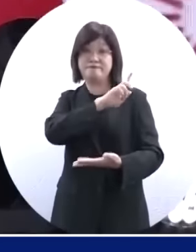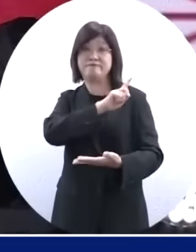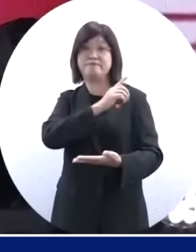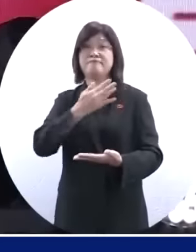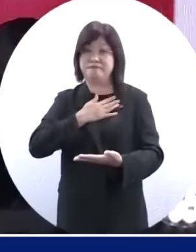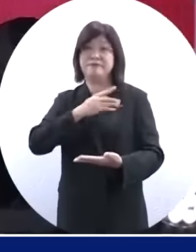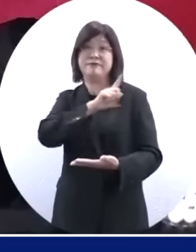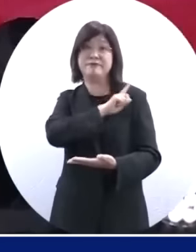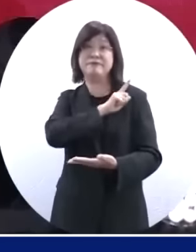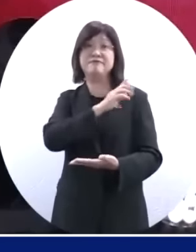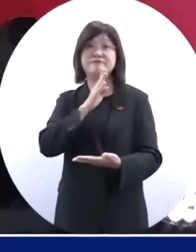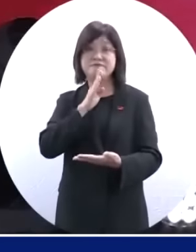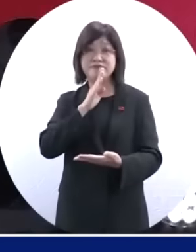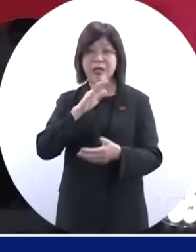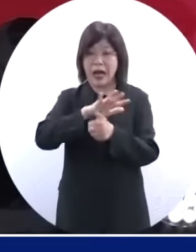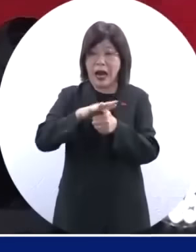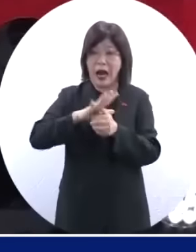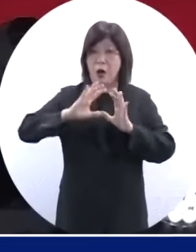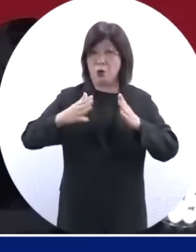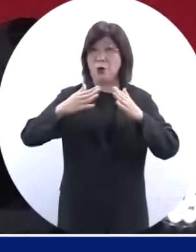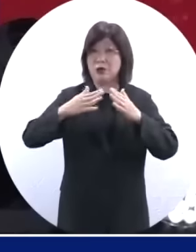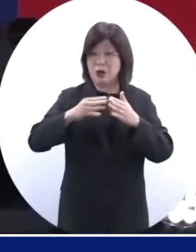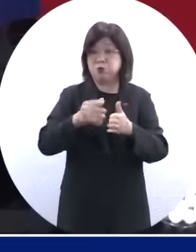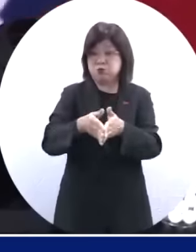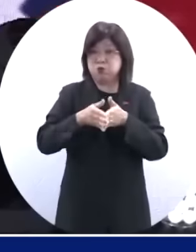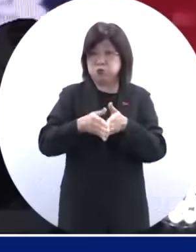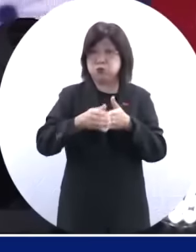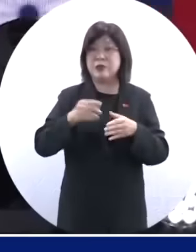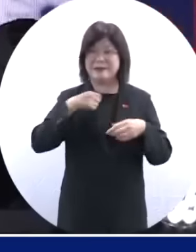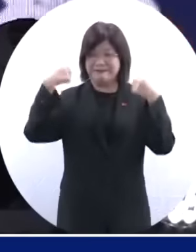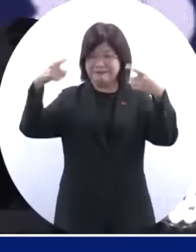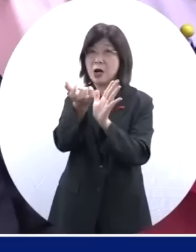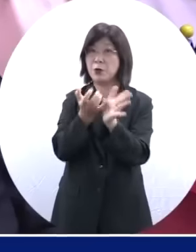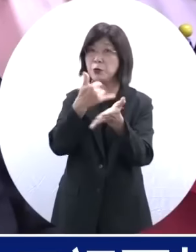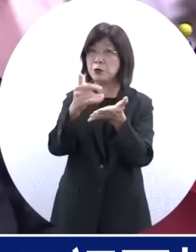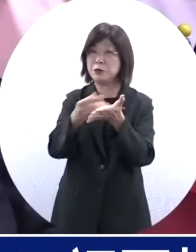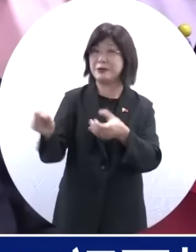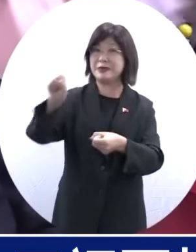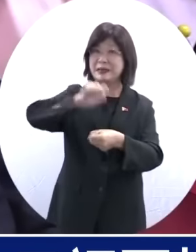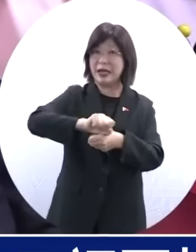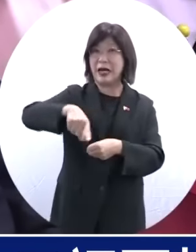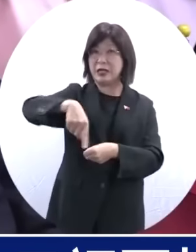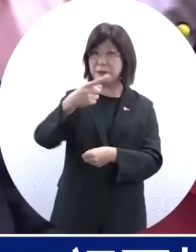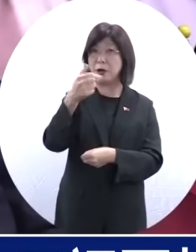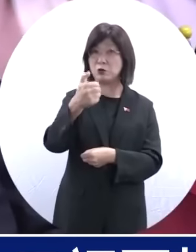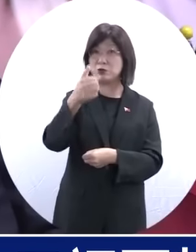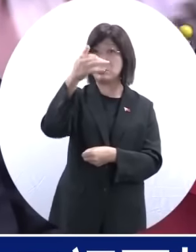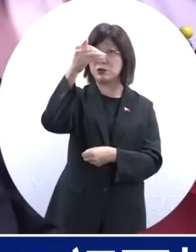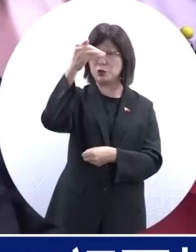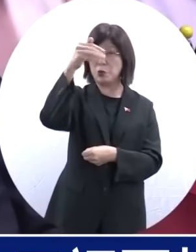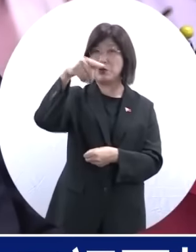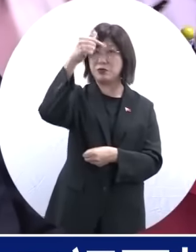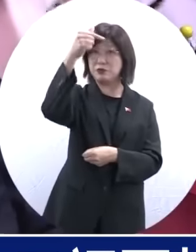要爱我们的国家，时时爱我们的国家。 提醒时刻团结爱国。由于对岸的中国刚过